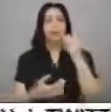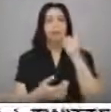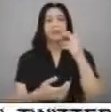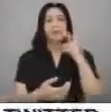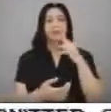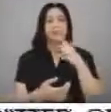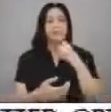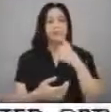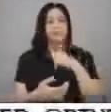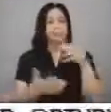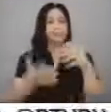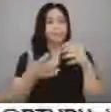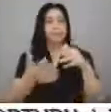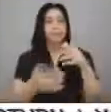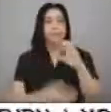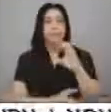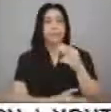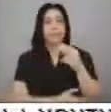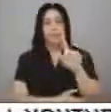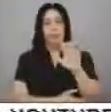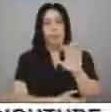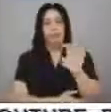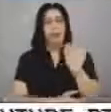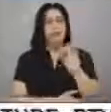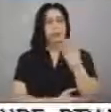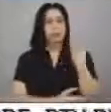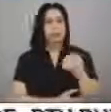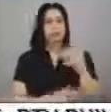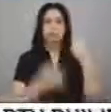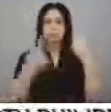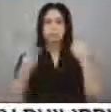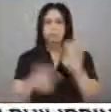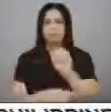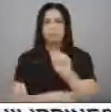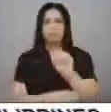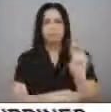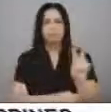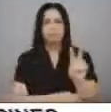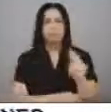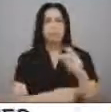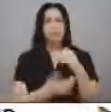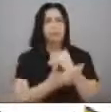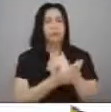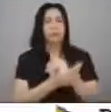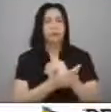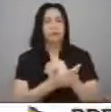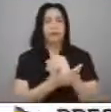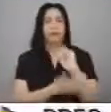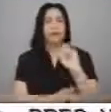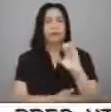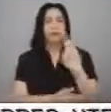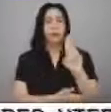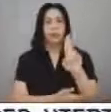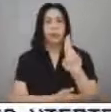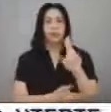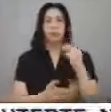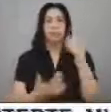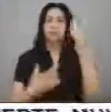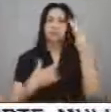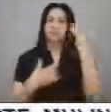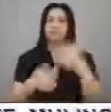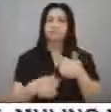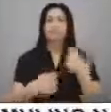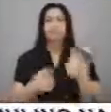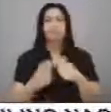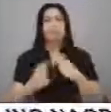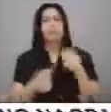mga nabakunahan na nitong mga mamamayan. Ginawa ito ng WHO dahil marami pang bansa ang hindi pa nakatatanggap ng